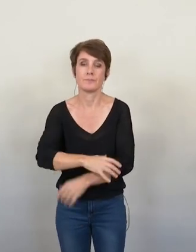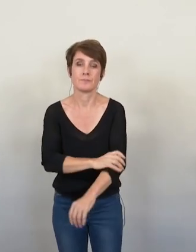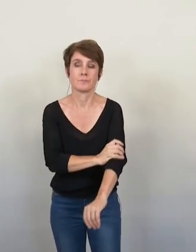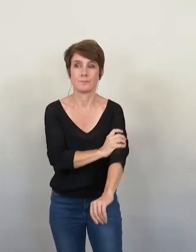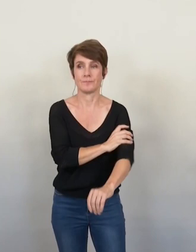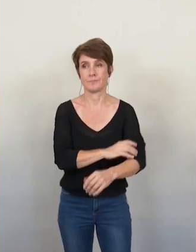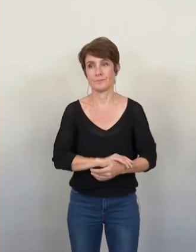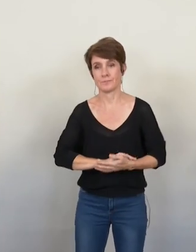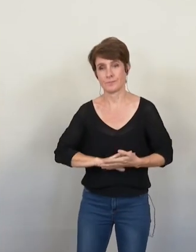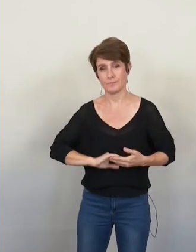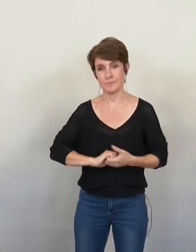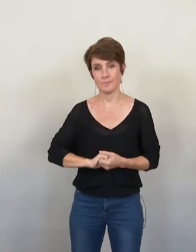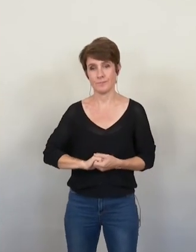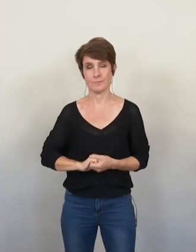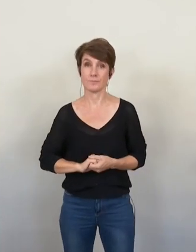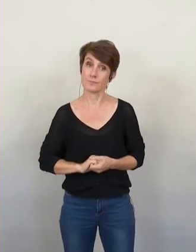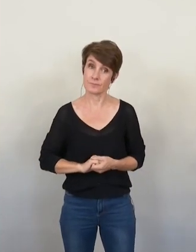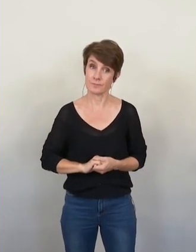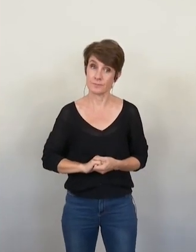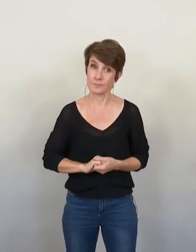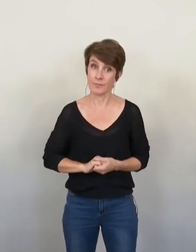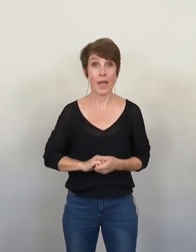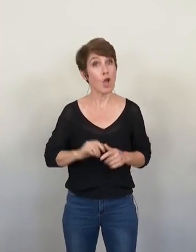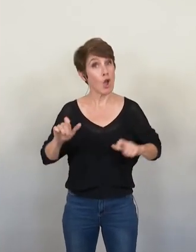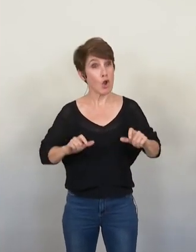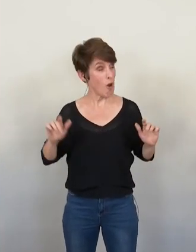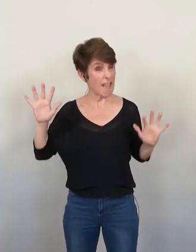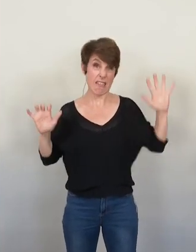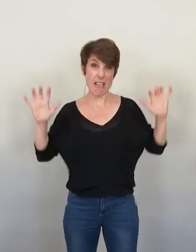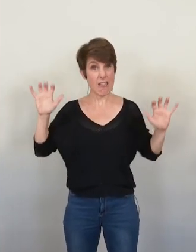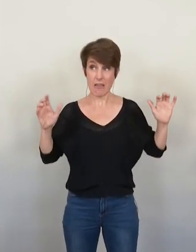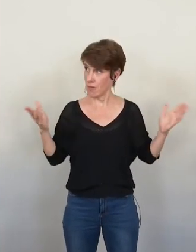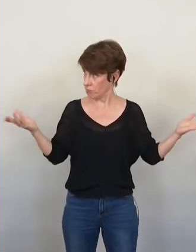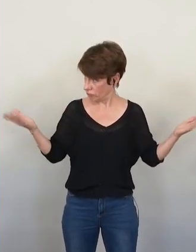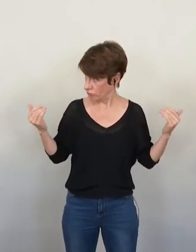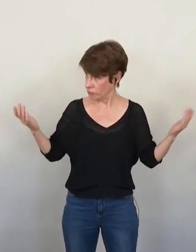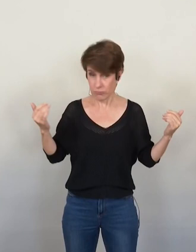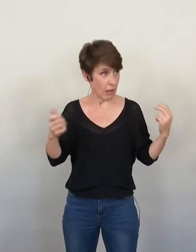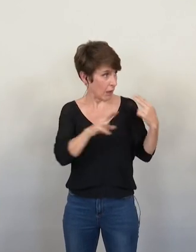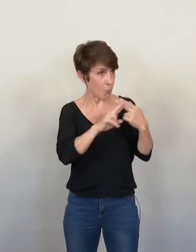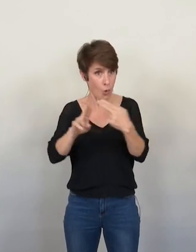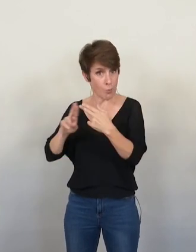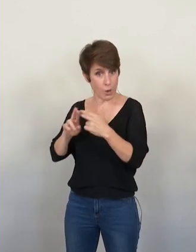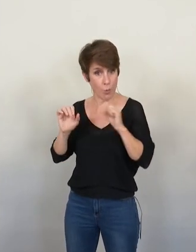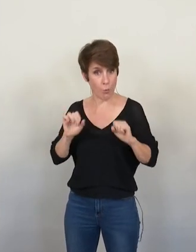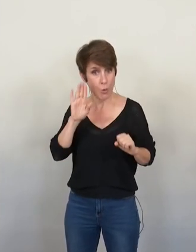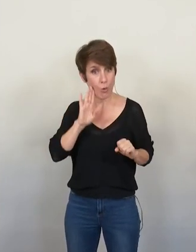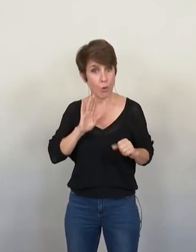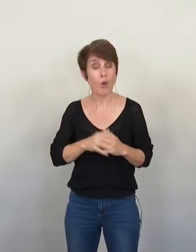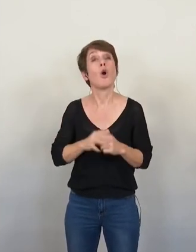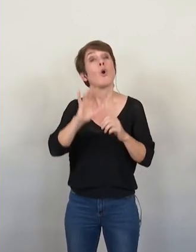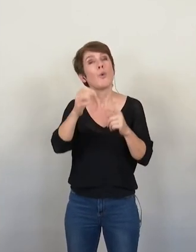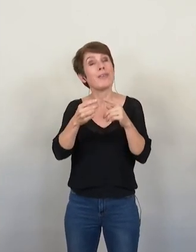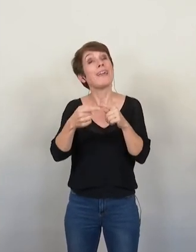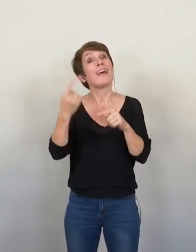Chalas oui j'invite vraiment mes collègues qui qui qui crient et qui ont des choses à dire à prendre la parole hein vraiment je je voilà oui je n'étais pas là à la dernière